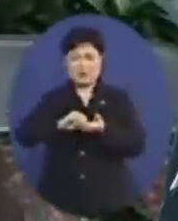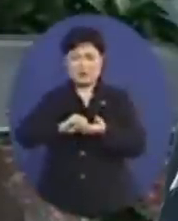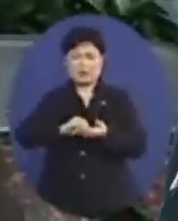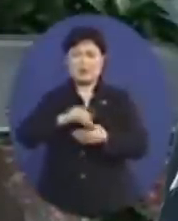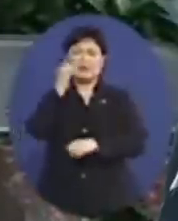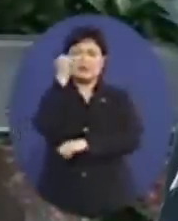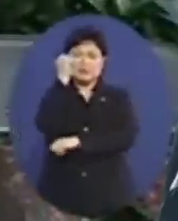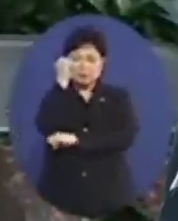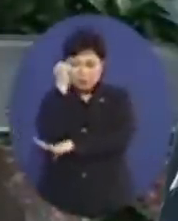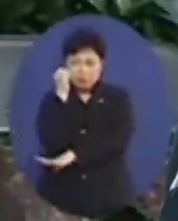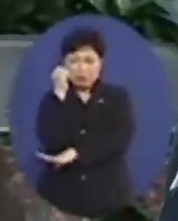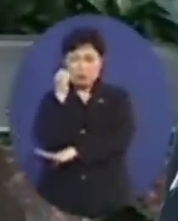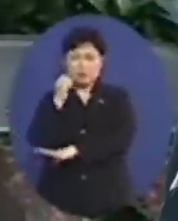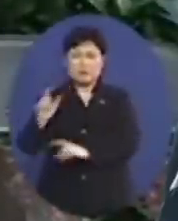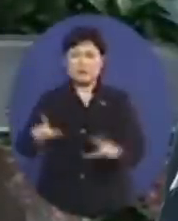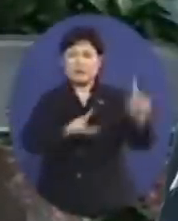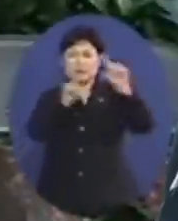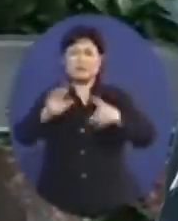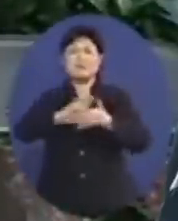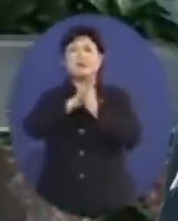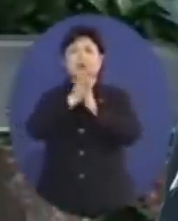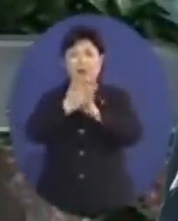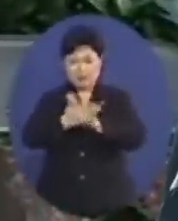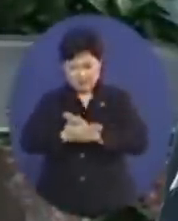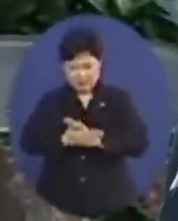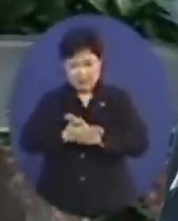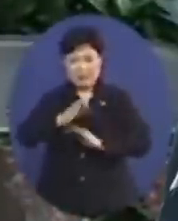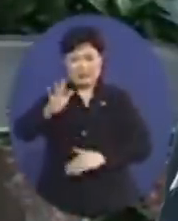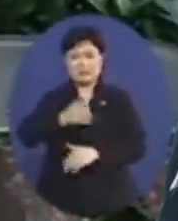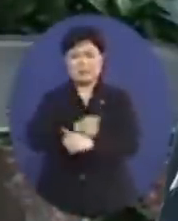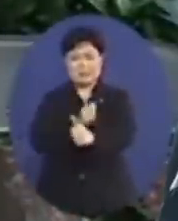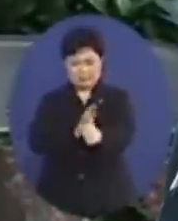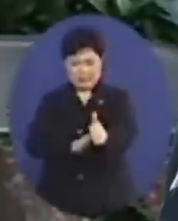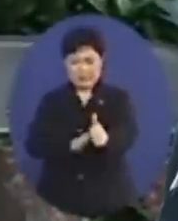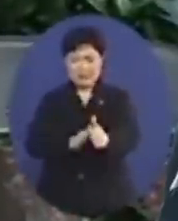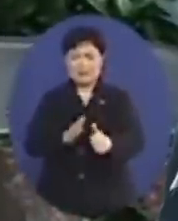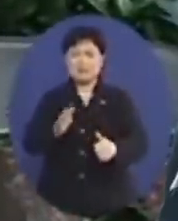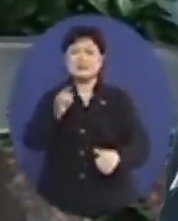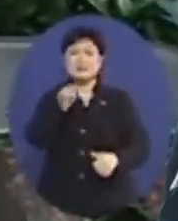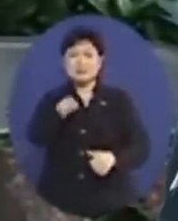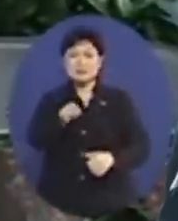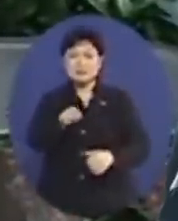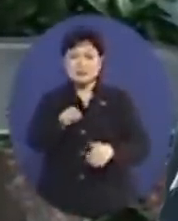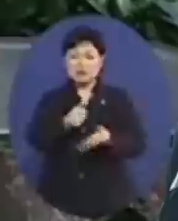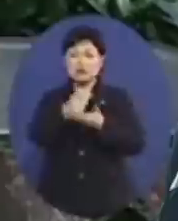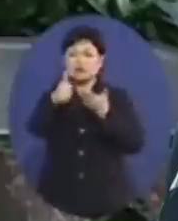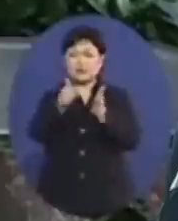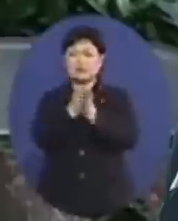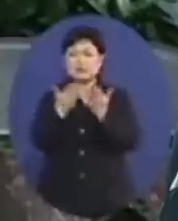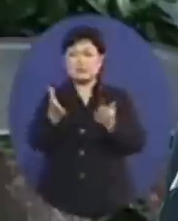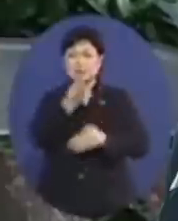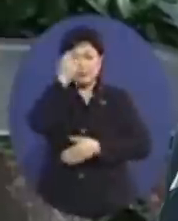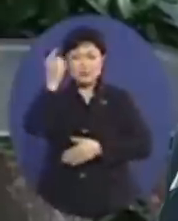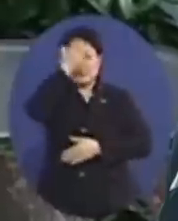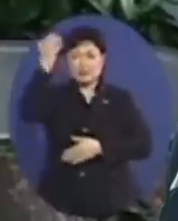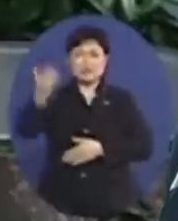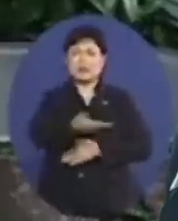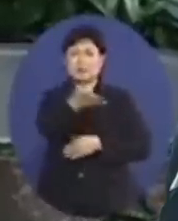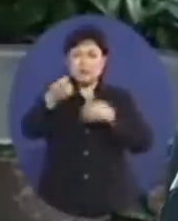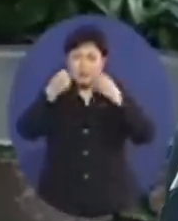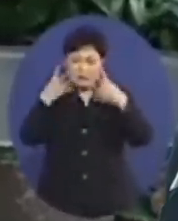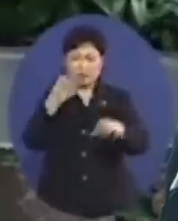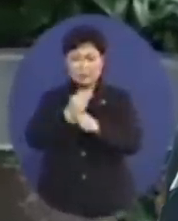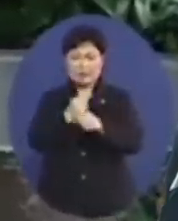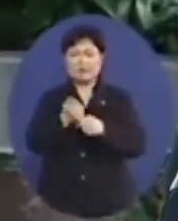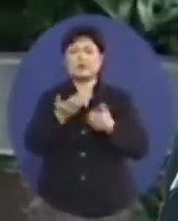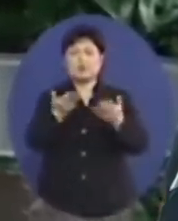근본적으로 삶이 변화되어야 돼요. 그것은 주님이 직접 성령으로 여러분을 새롭게 만들어버려야